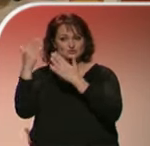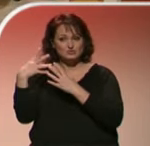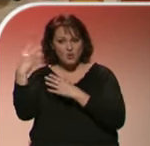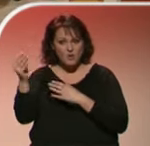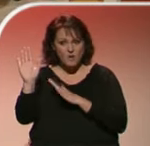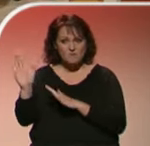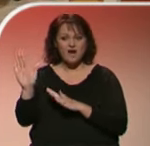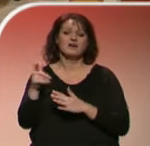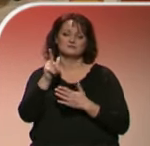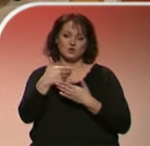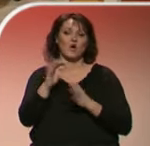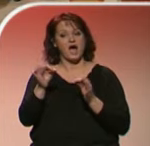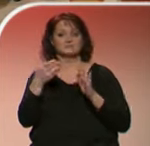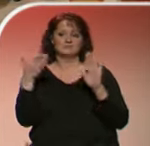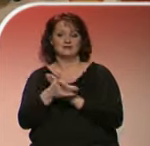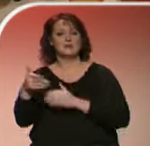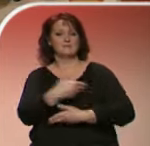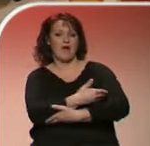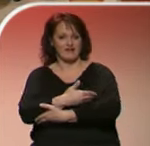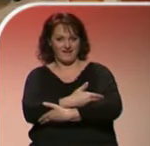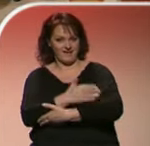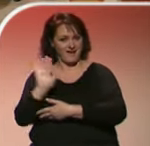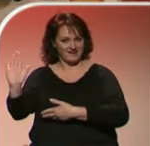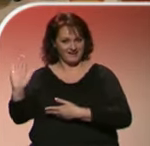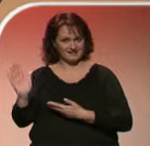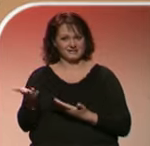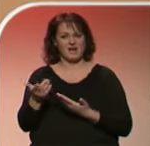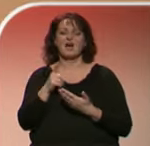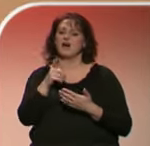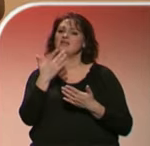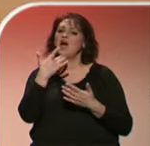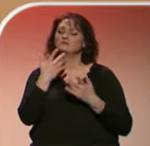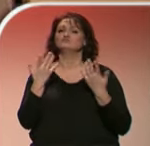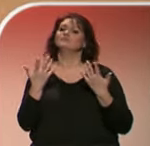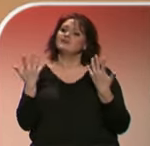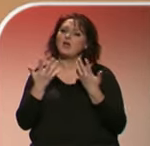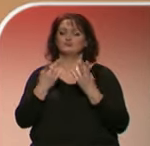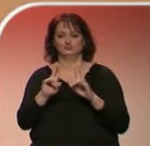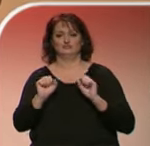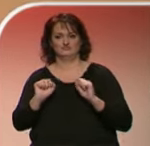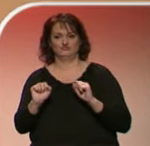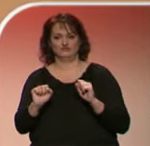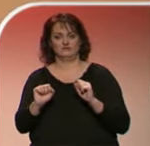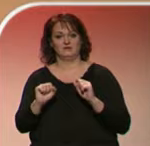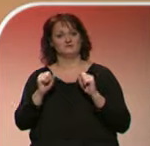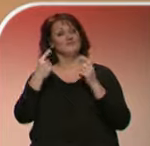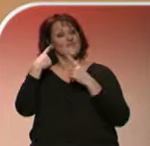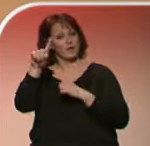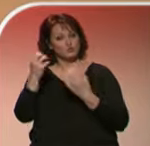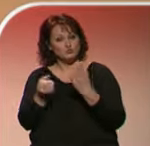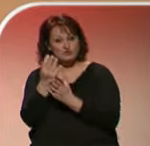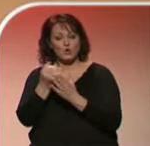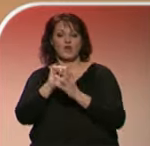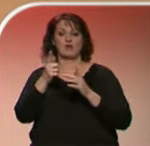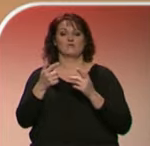oblíbenější. Ahoj, Eli. No. Jak se může vůbec strollering cvičit? Kde? V přírodě? V tělocvičně? Co musíme použít? Musíme